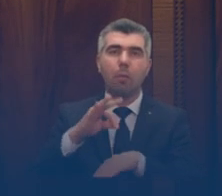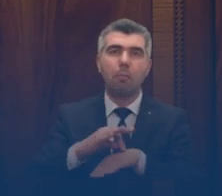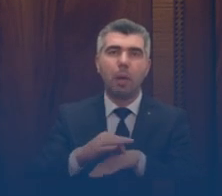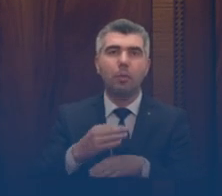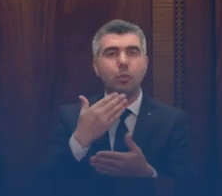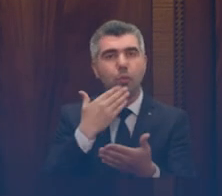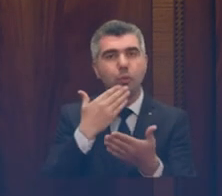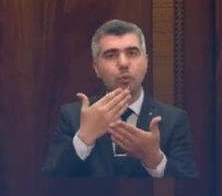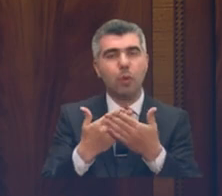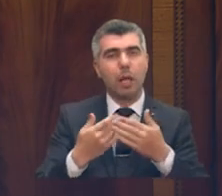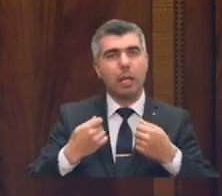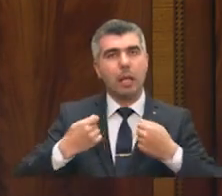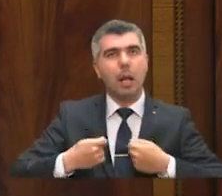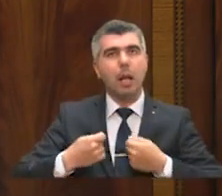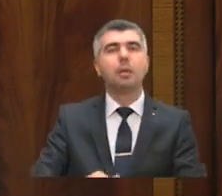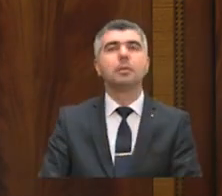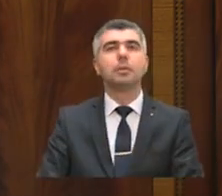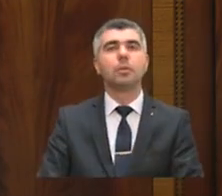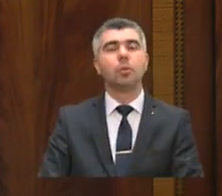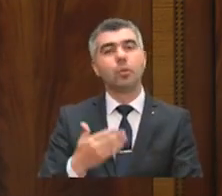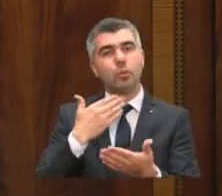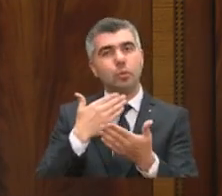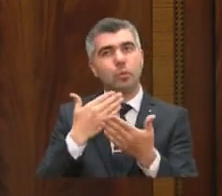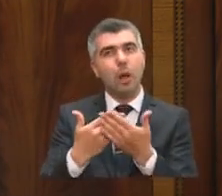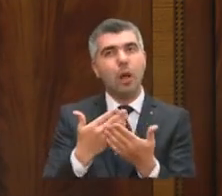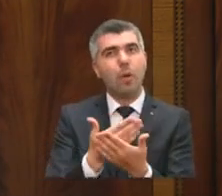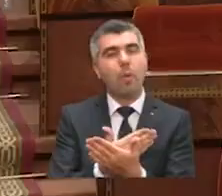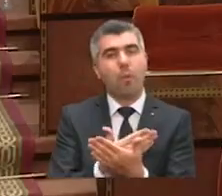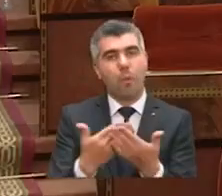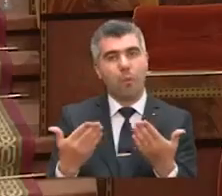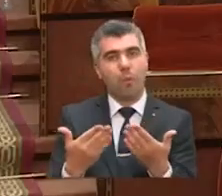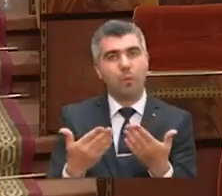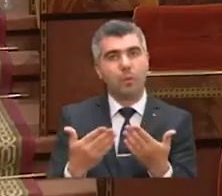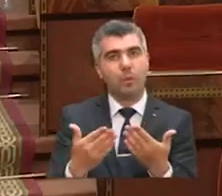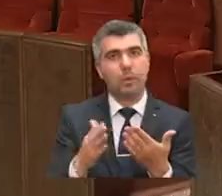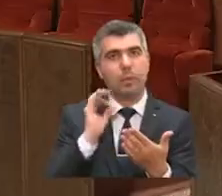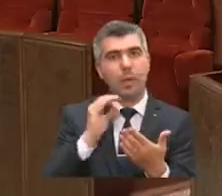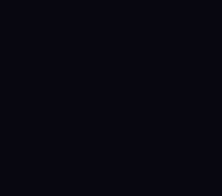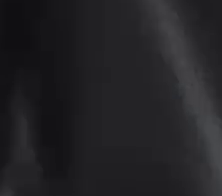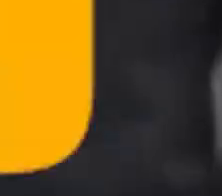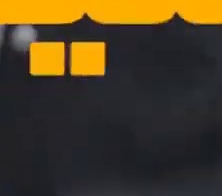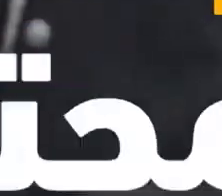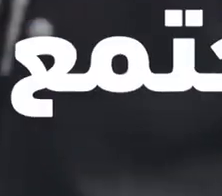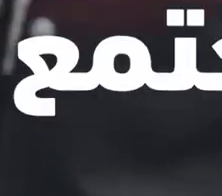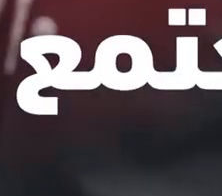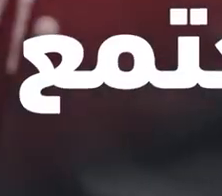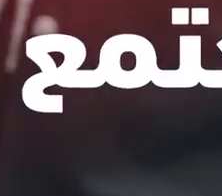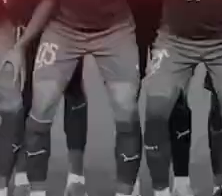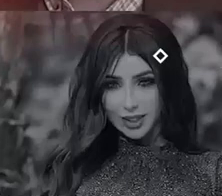وشكرا السيد الرئيس. شكرا السيد الوزير، شكرا على حضوركم وحسن استفهامكم، وشكرا للجميع.